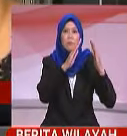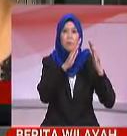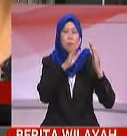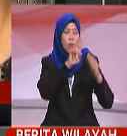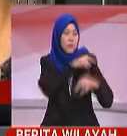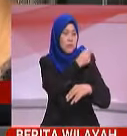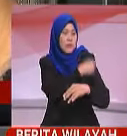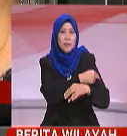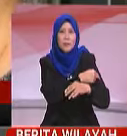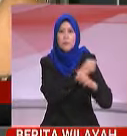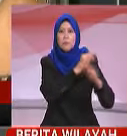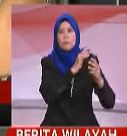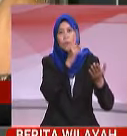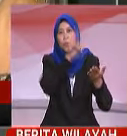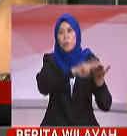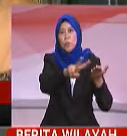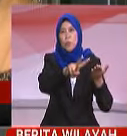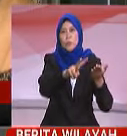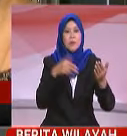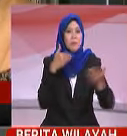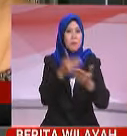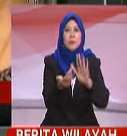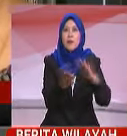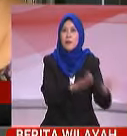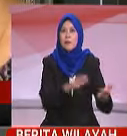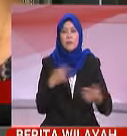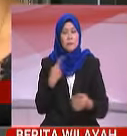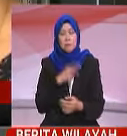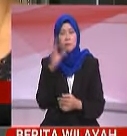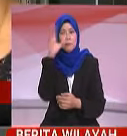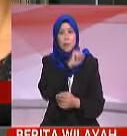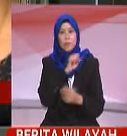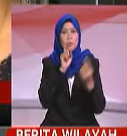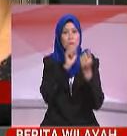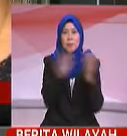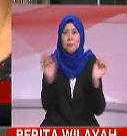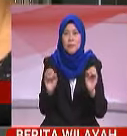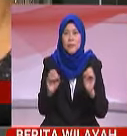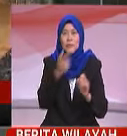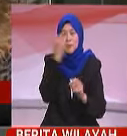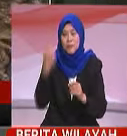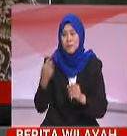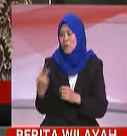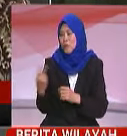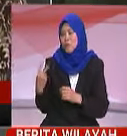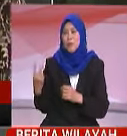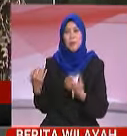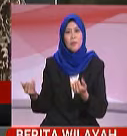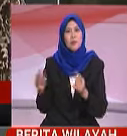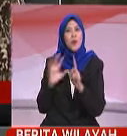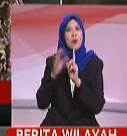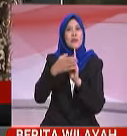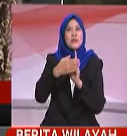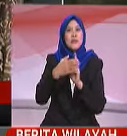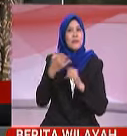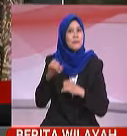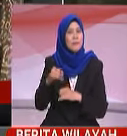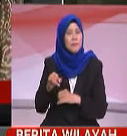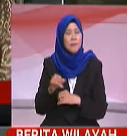keluar sudah tahan sudah dua minggu sampai Kami pun kami sudah terima kasih